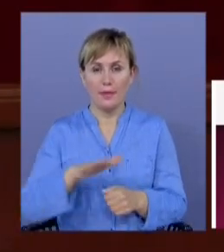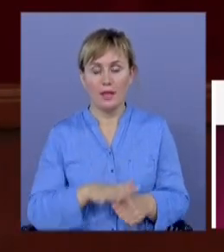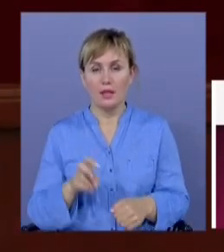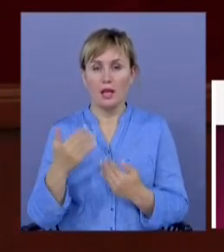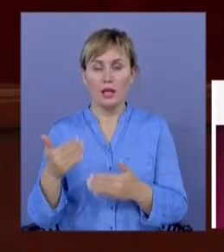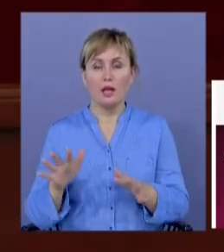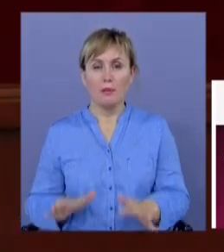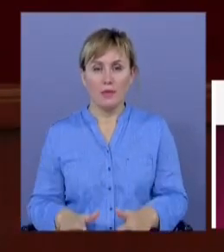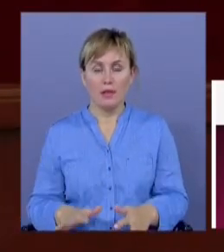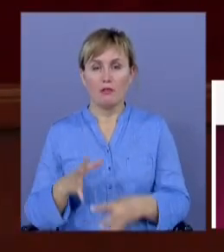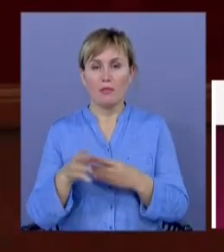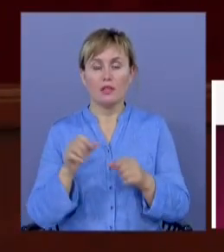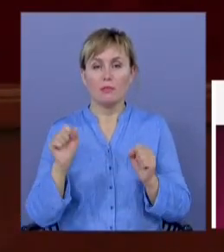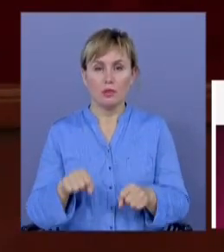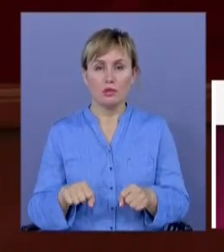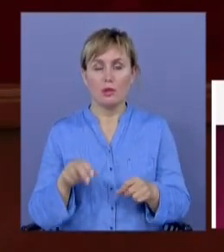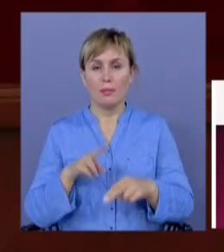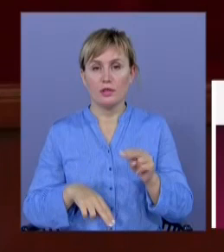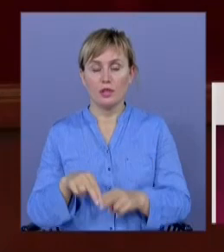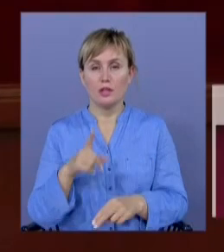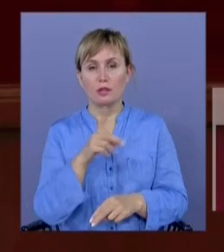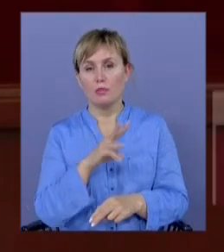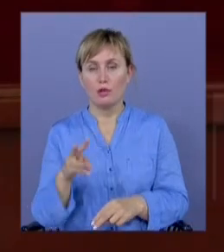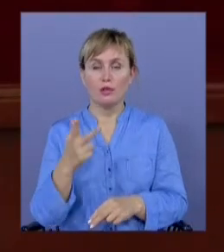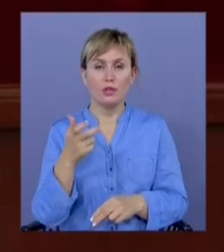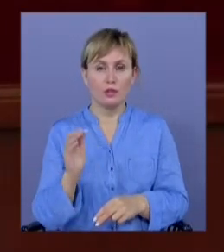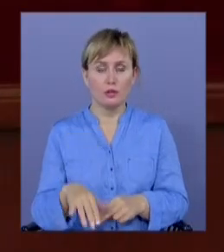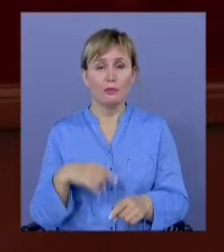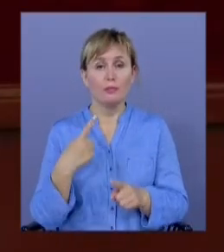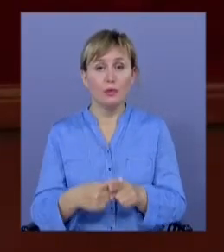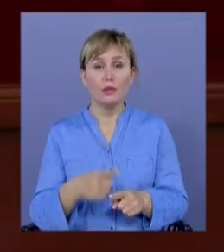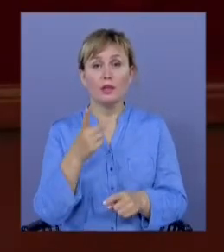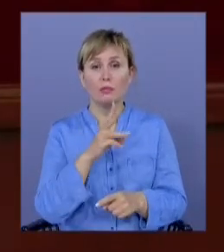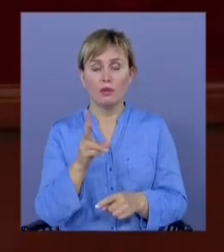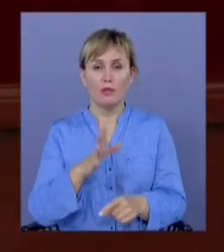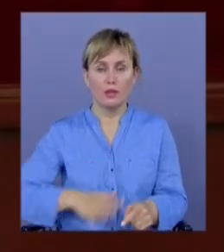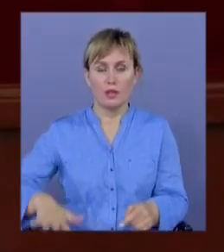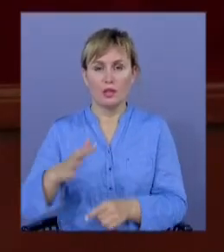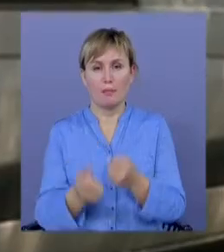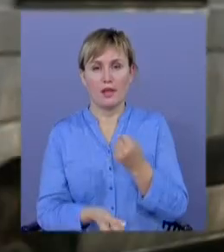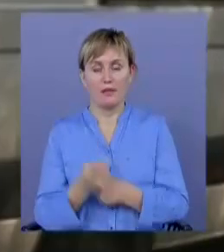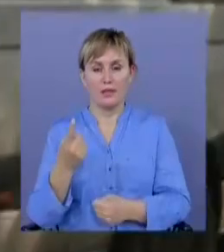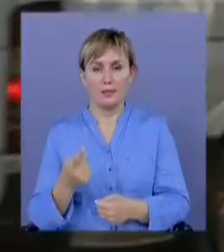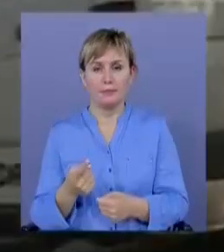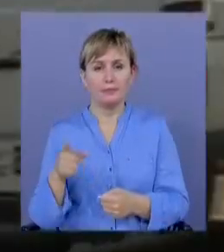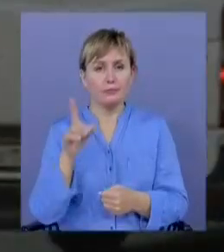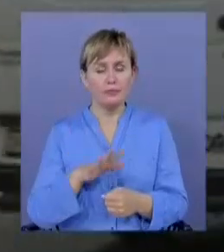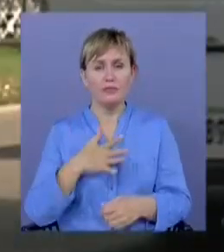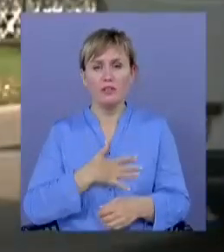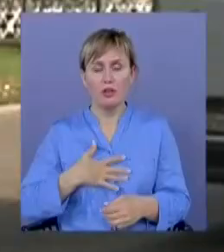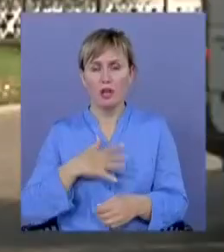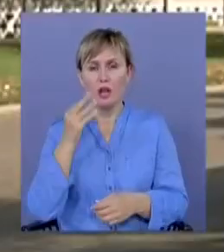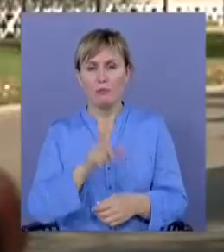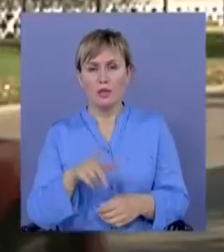их месте можно построить 1 300 000. То есть плюс 1 000 000 квадратов появится там. Вечно волнующая